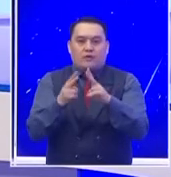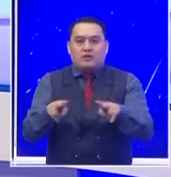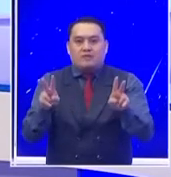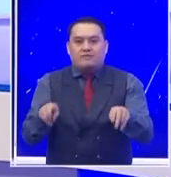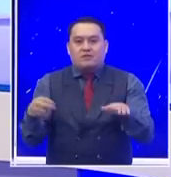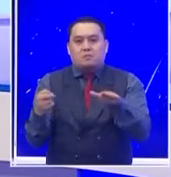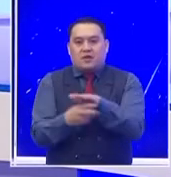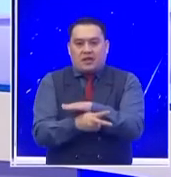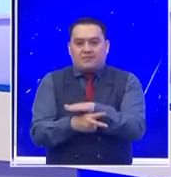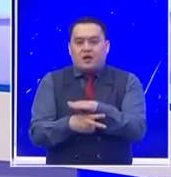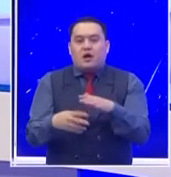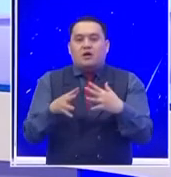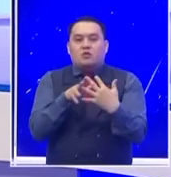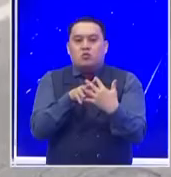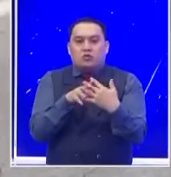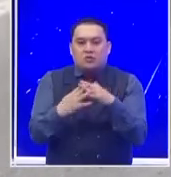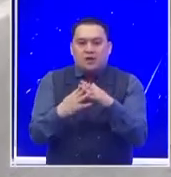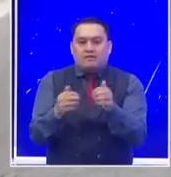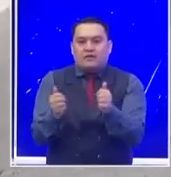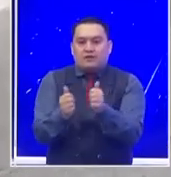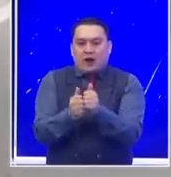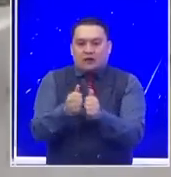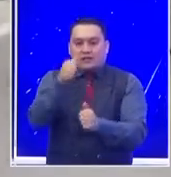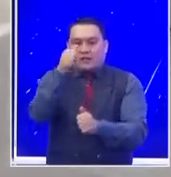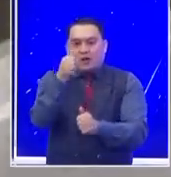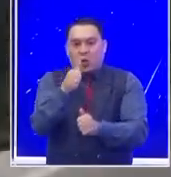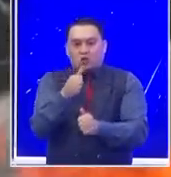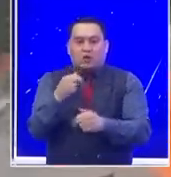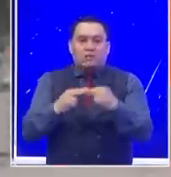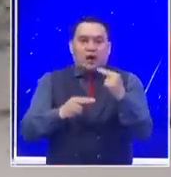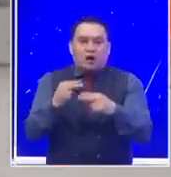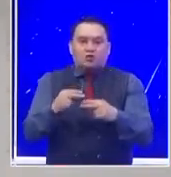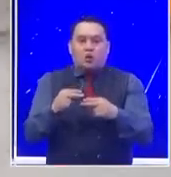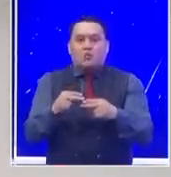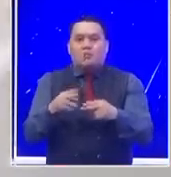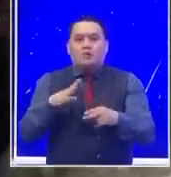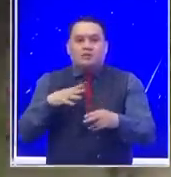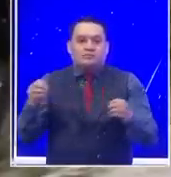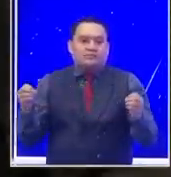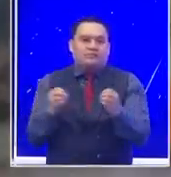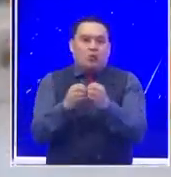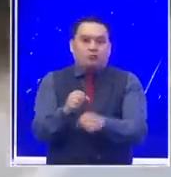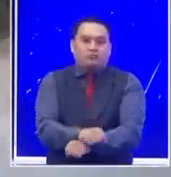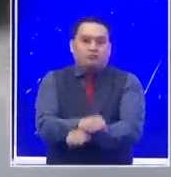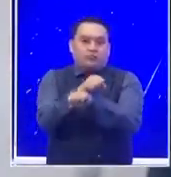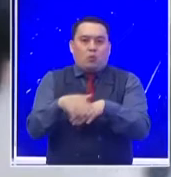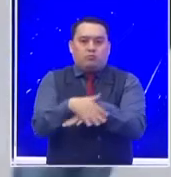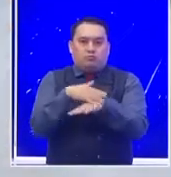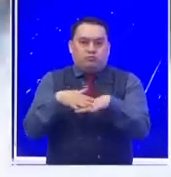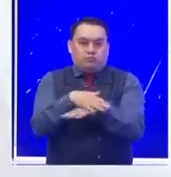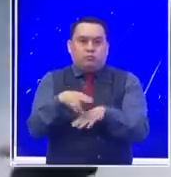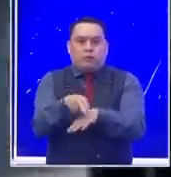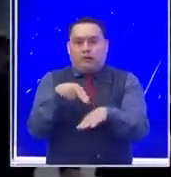мигрантов у деревни manta домов рядом с которой должен быть построен этот лагерь произошли столкновения манифестантов с полицией